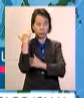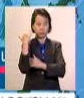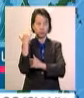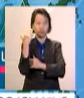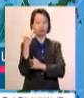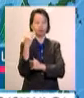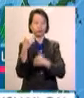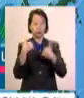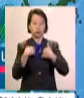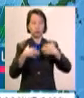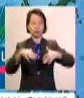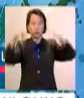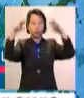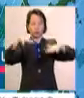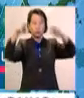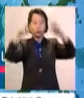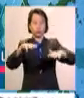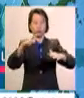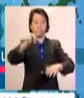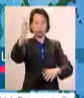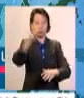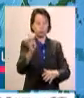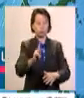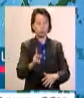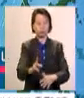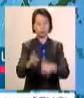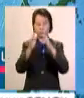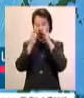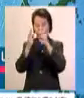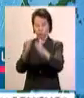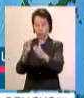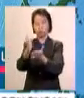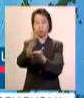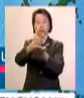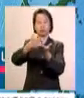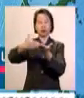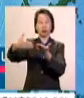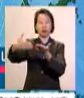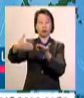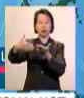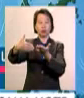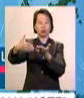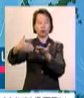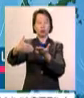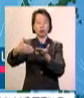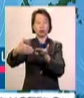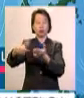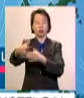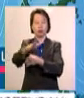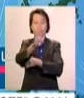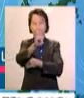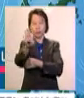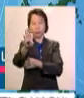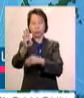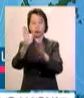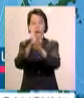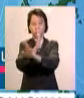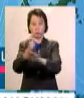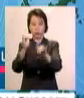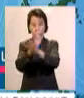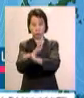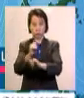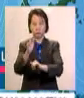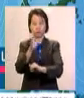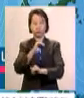diperhatikan hujan dan juga ribut petir hanyalah tertumpu di bahagian perairan barat negeri Sarawak dan